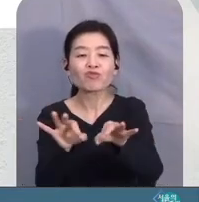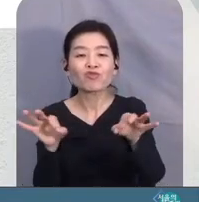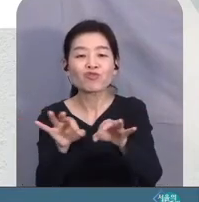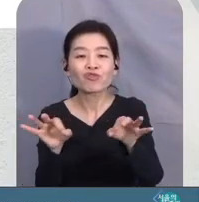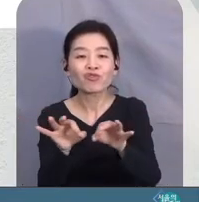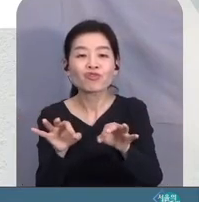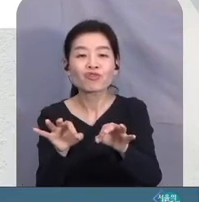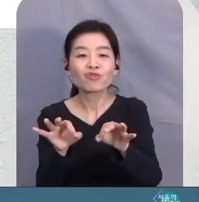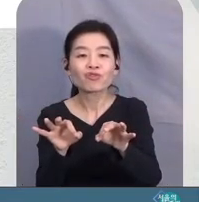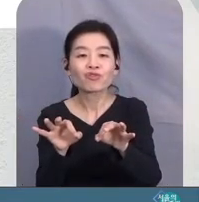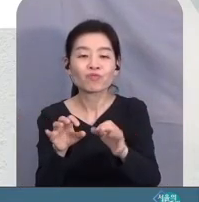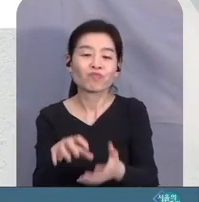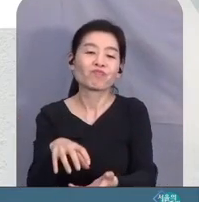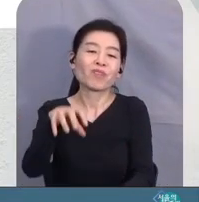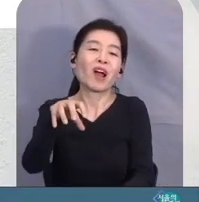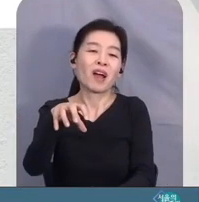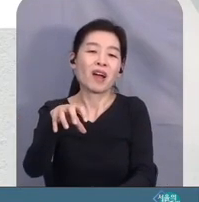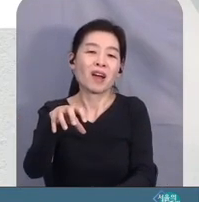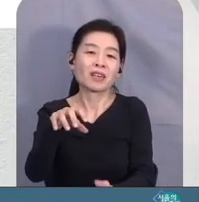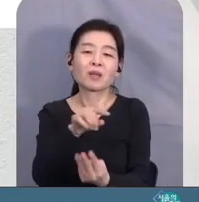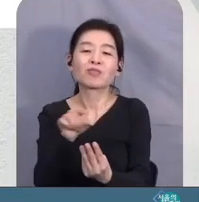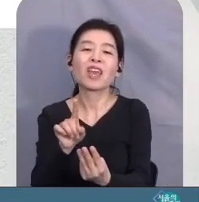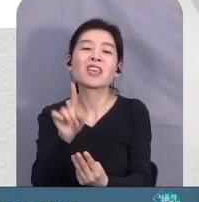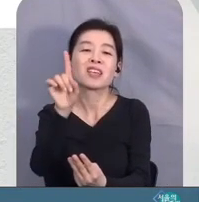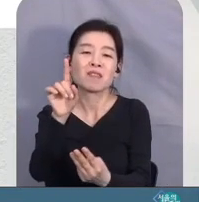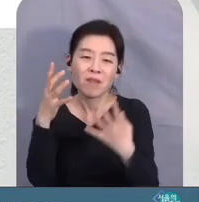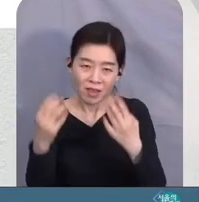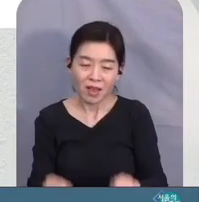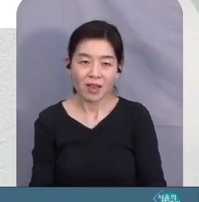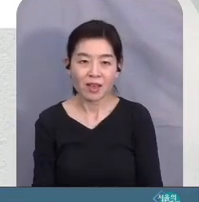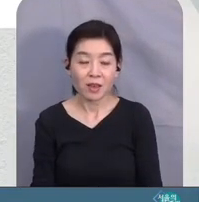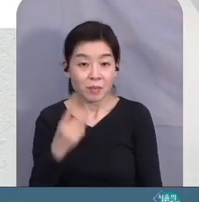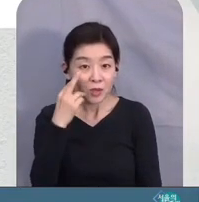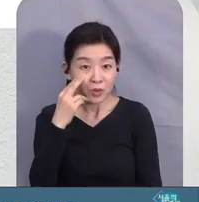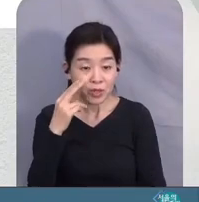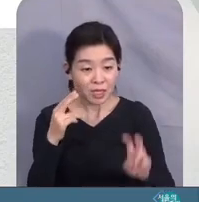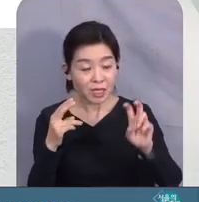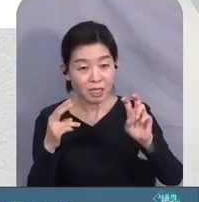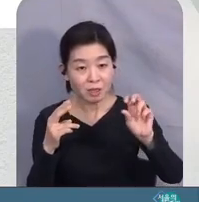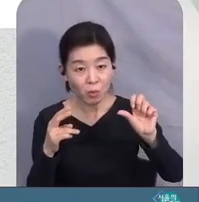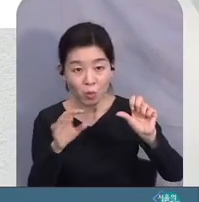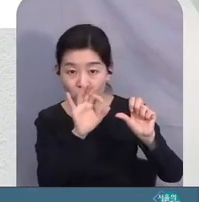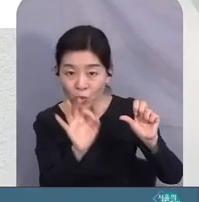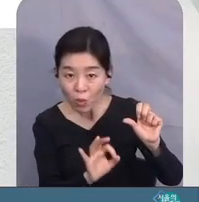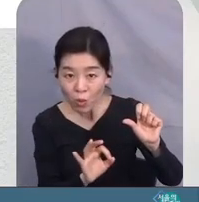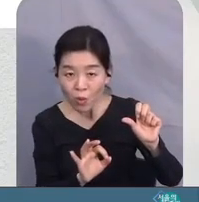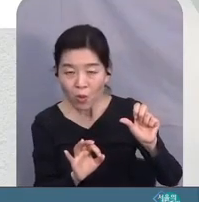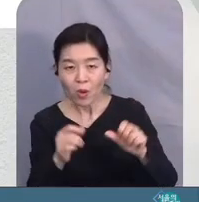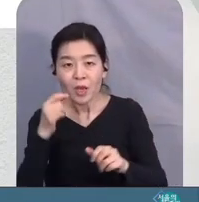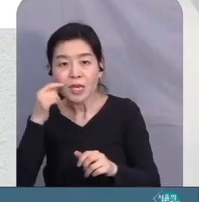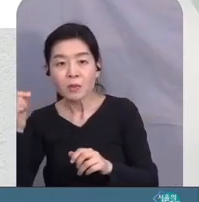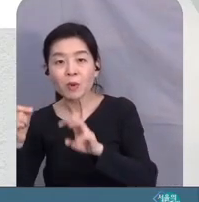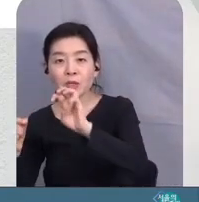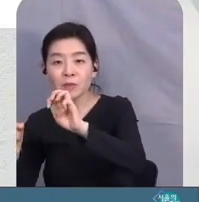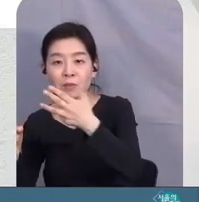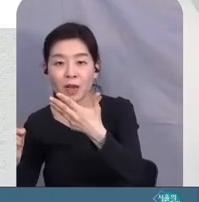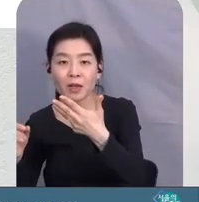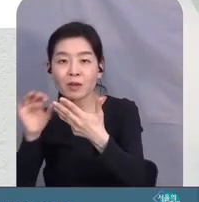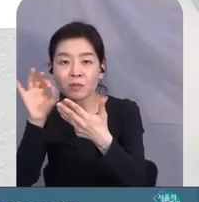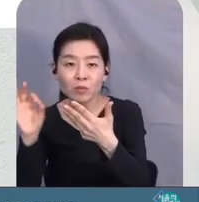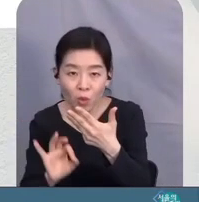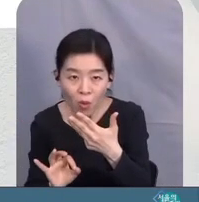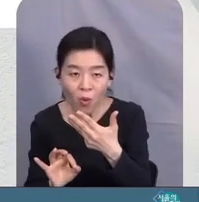얘기냐면 미국이 25%를 대지만 일본이 8%를 대기